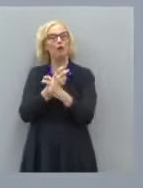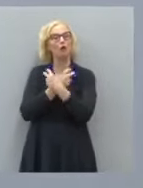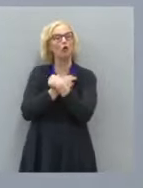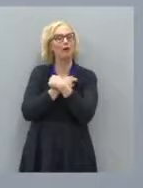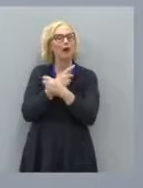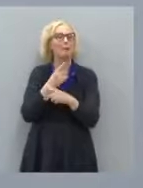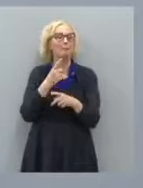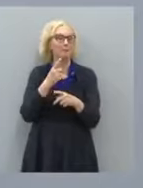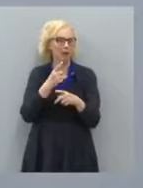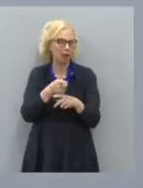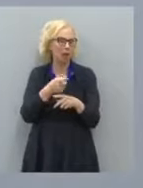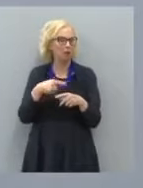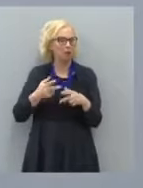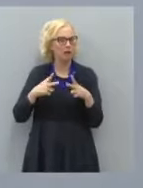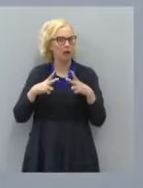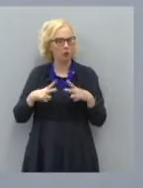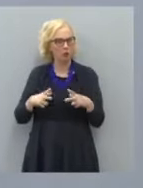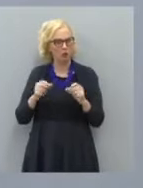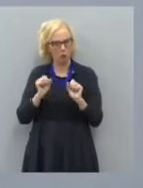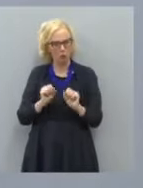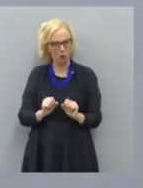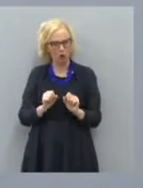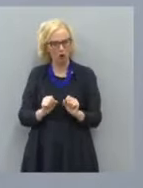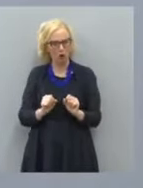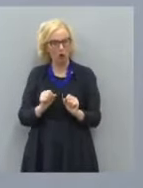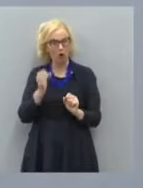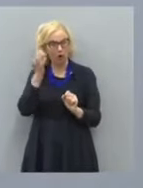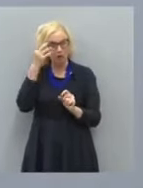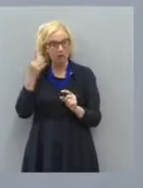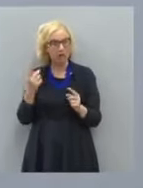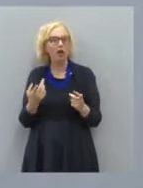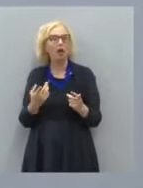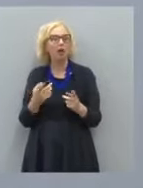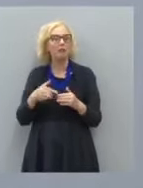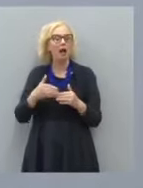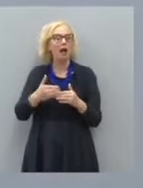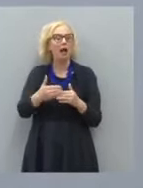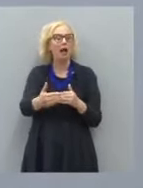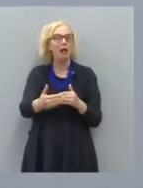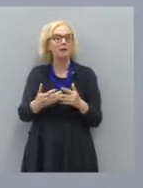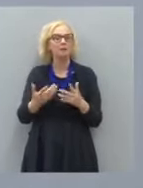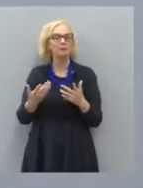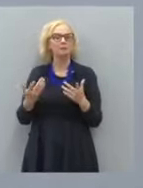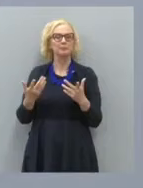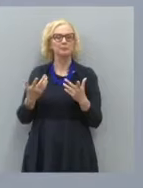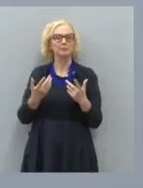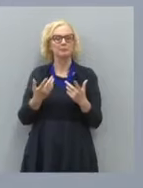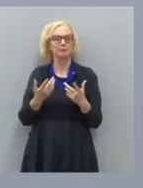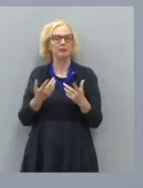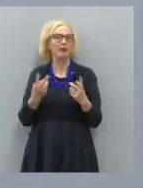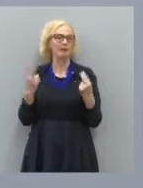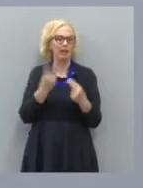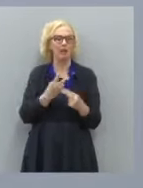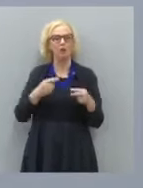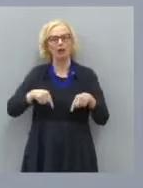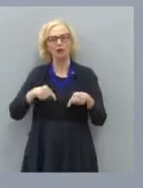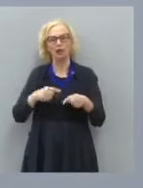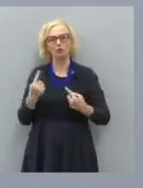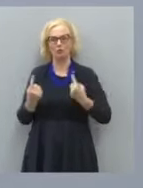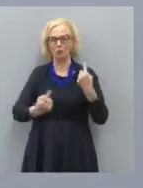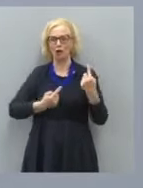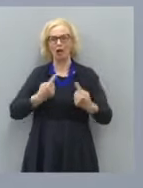luglio agosto perché altrimenti non vorremmo che questo clima fortunatamente di